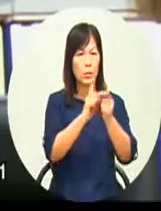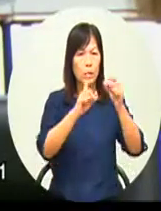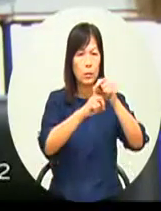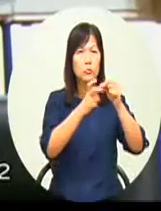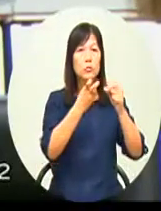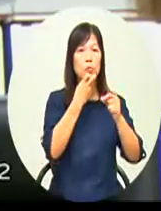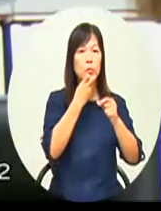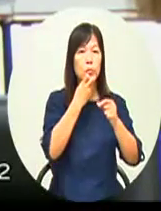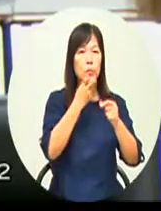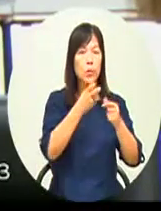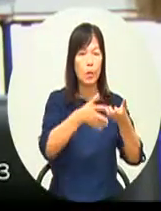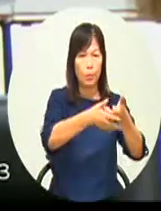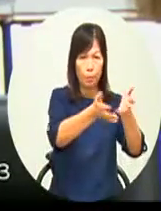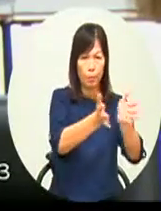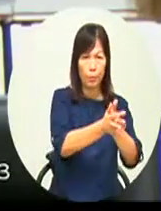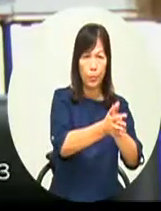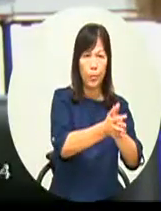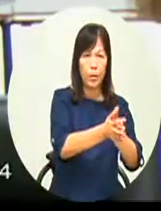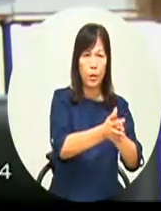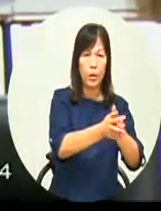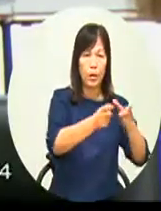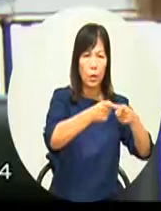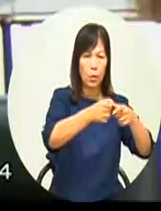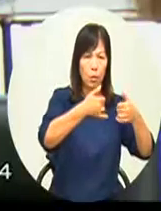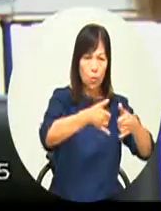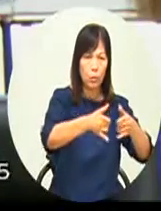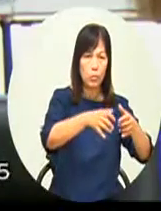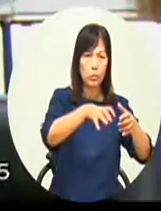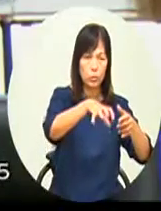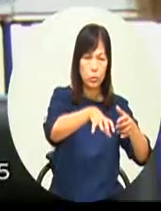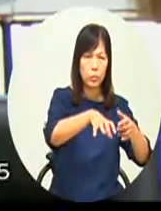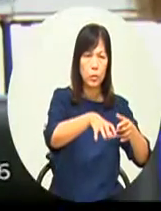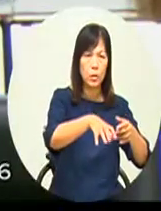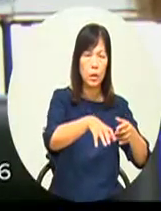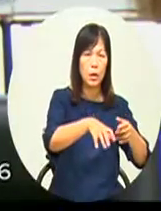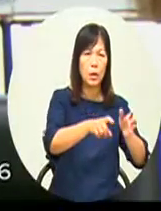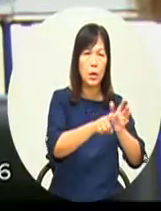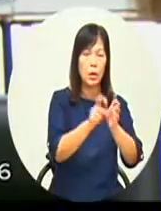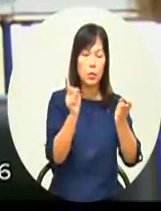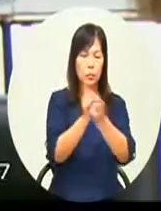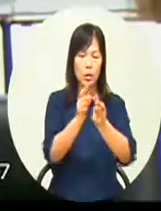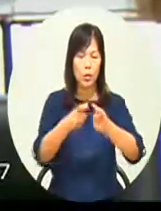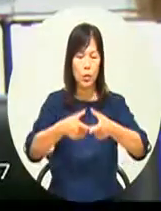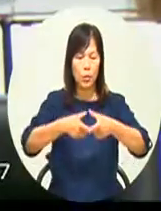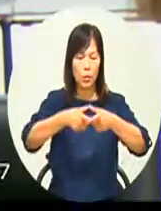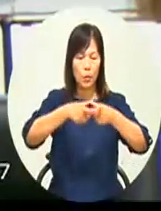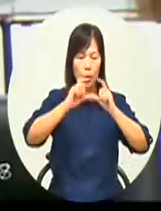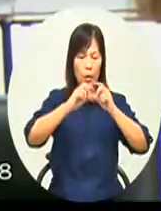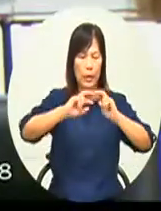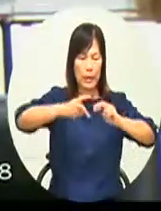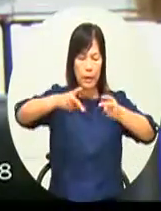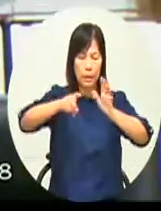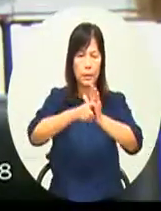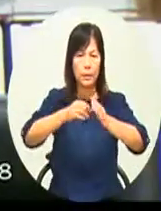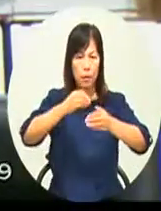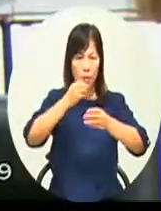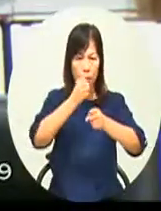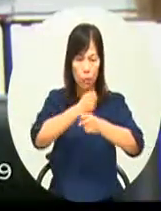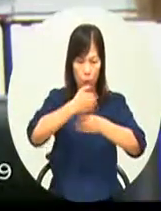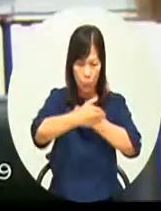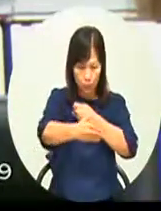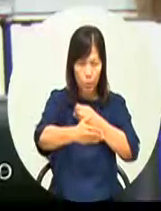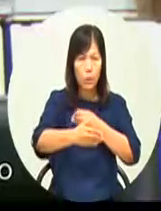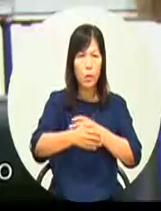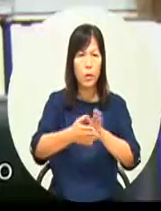的交通部公路局的单位对复建的进度务必